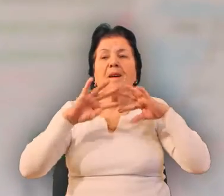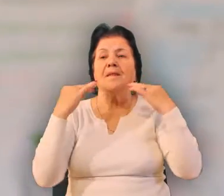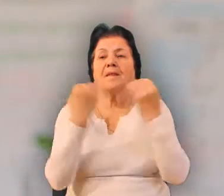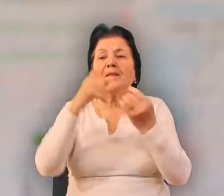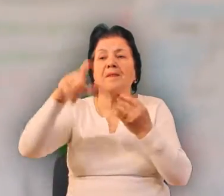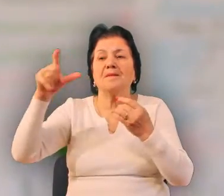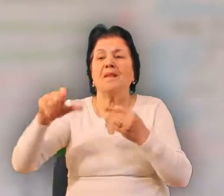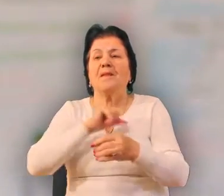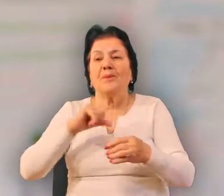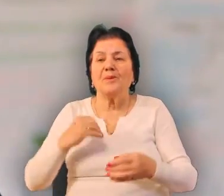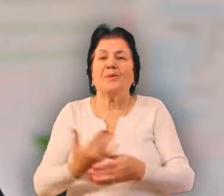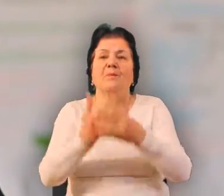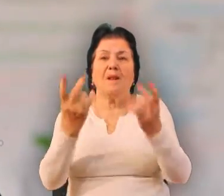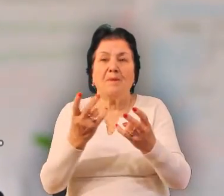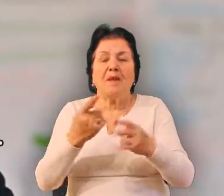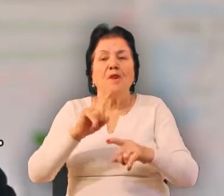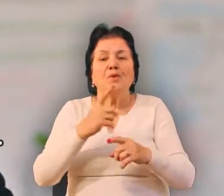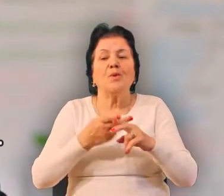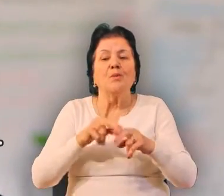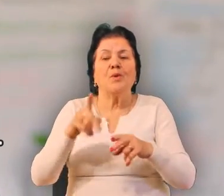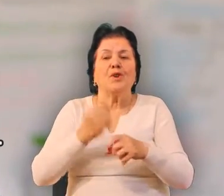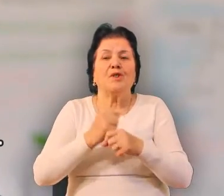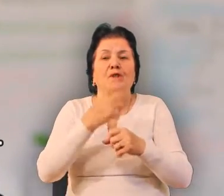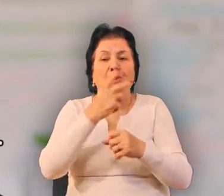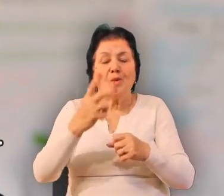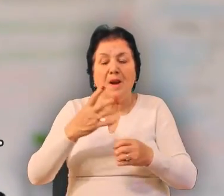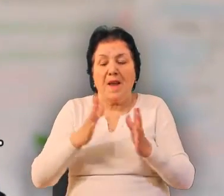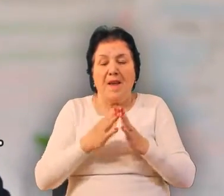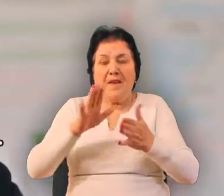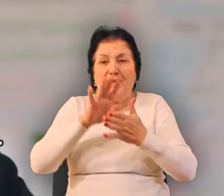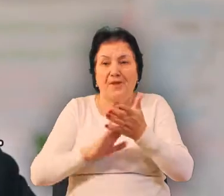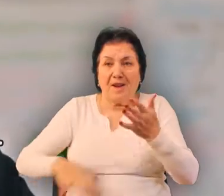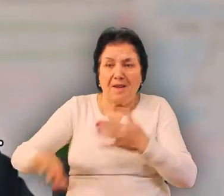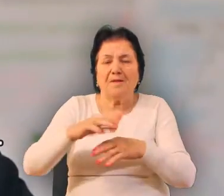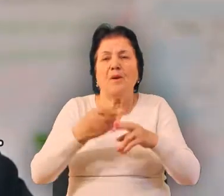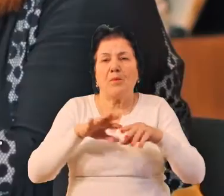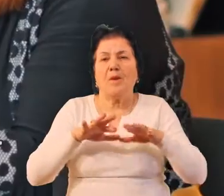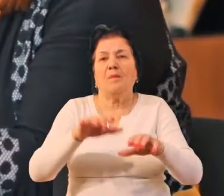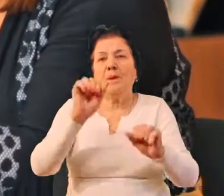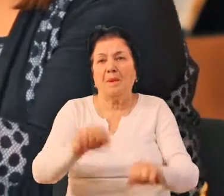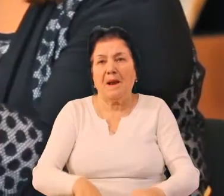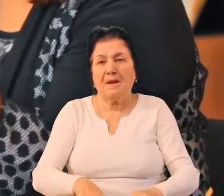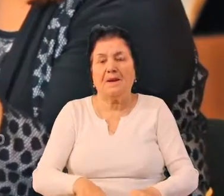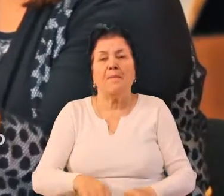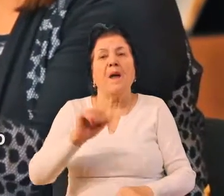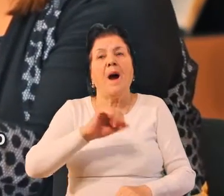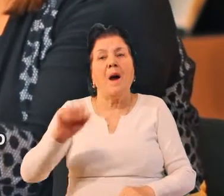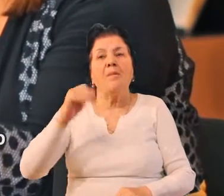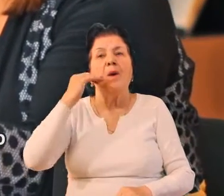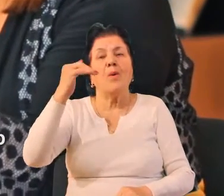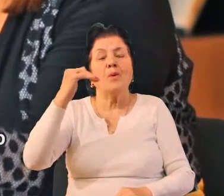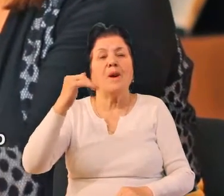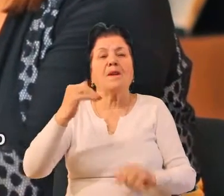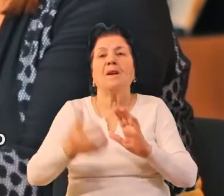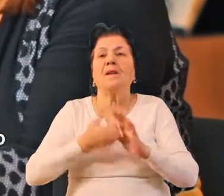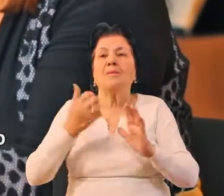satış sərgisinə çıxartmaq. Bax, bu sərgiləri ətrafda olan insanlar təşkil etməlidir. Çünki onlar bu işləri görürlər,